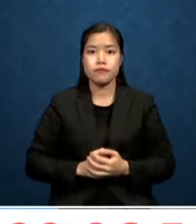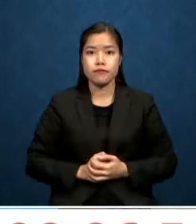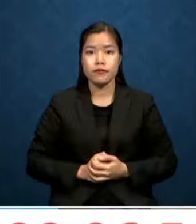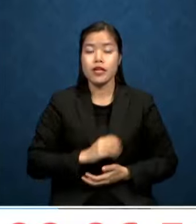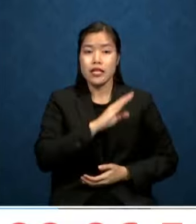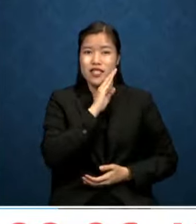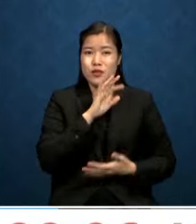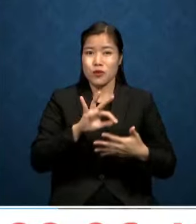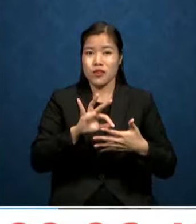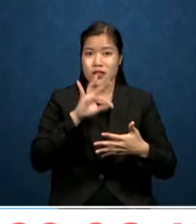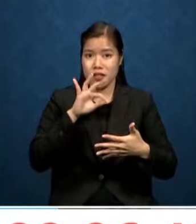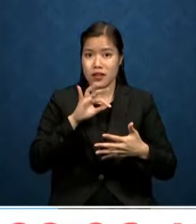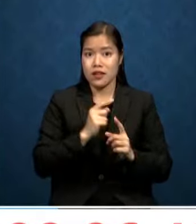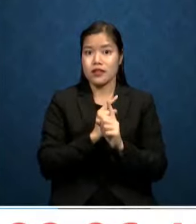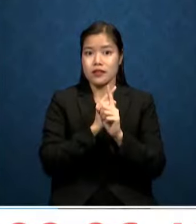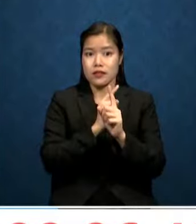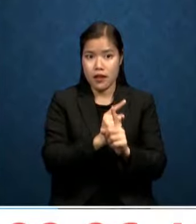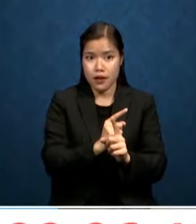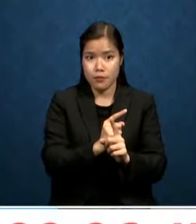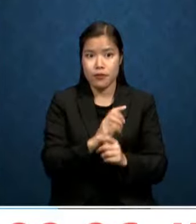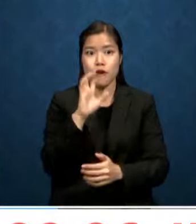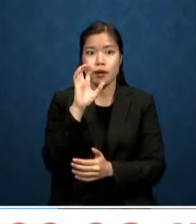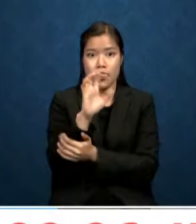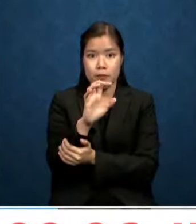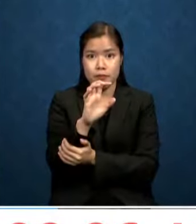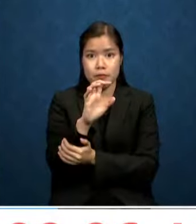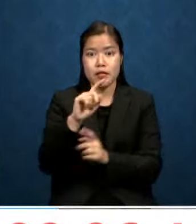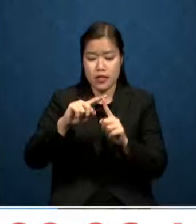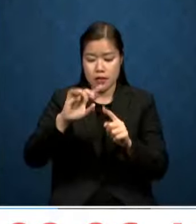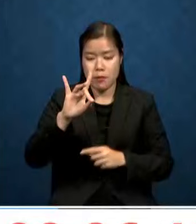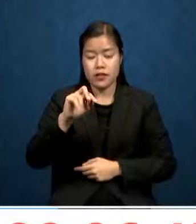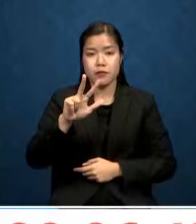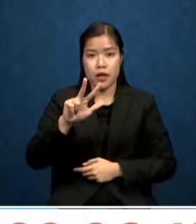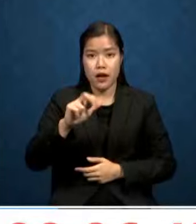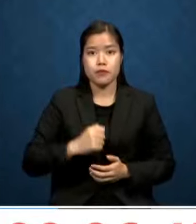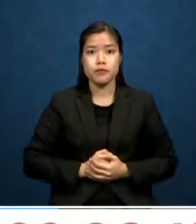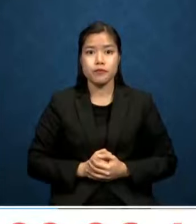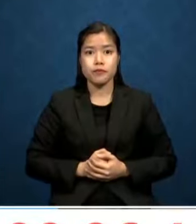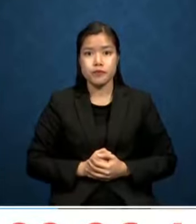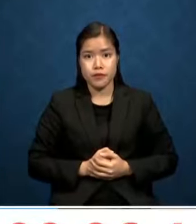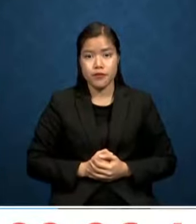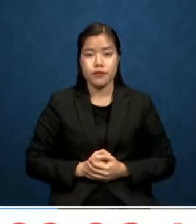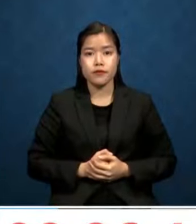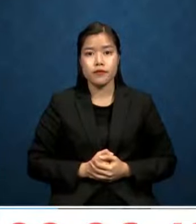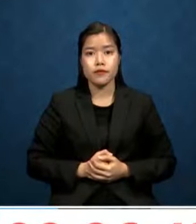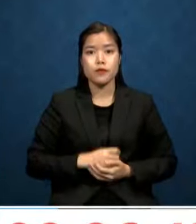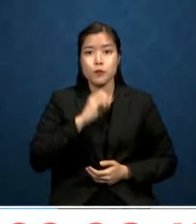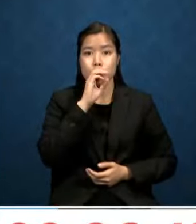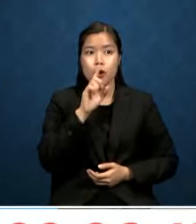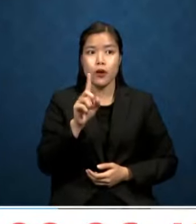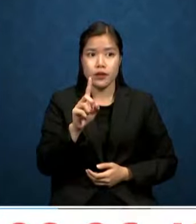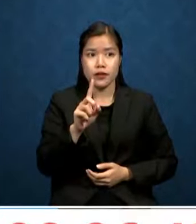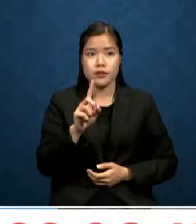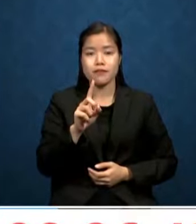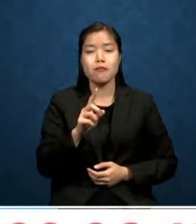การเลือกเนี่ยฮะถ้าอิงตามข้อบังคับใช่มั้ยฮะที่83ใช่มั้ยฮะวรรคที่3เนี่ยก็คือก็จะมารูปแบบอี